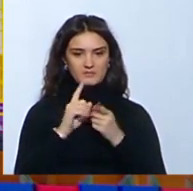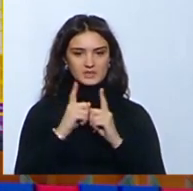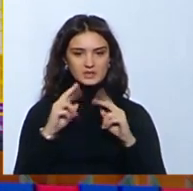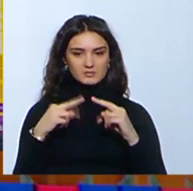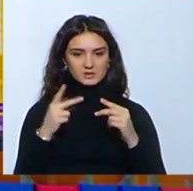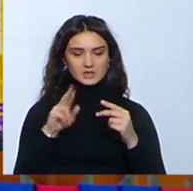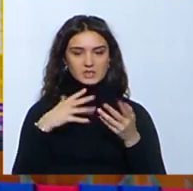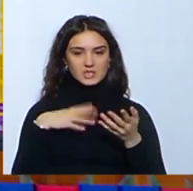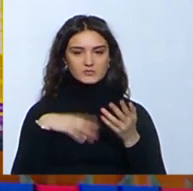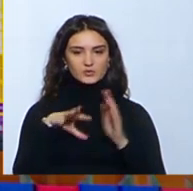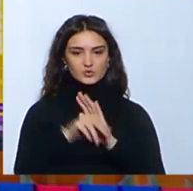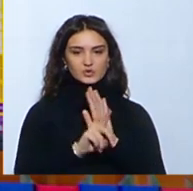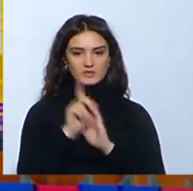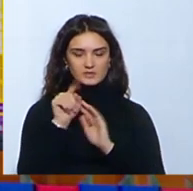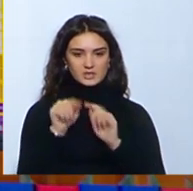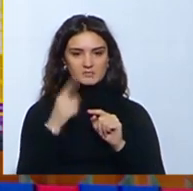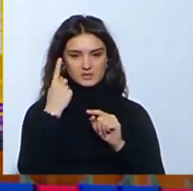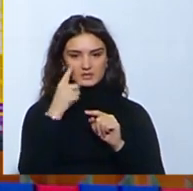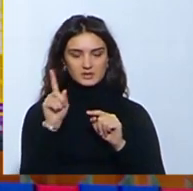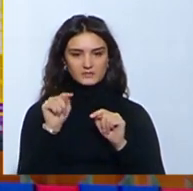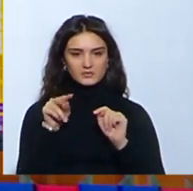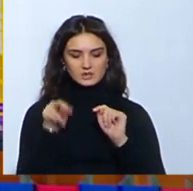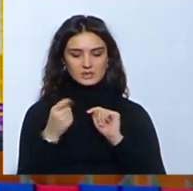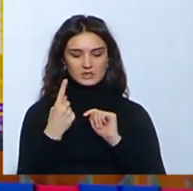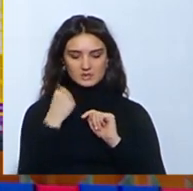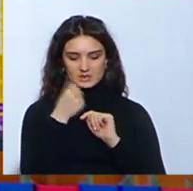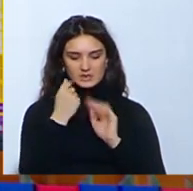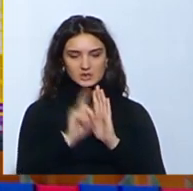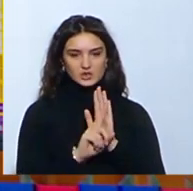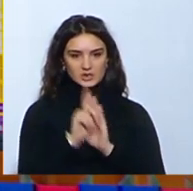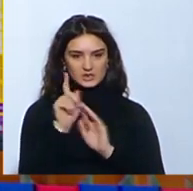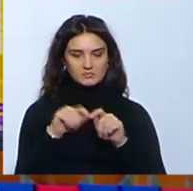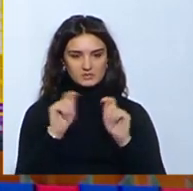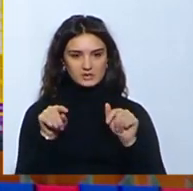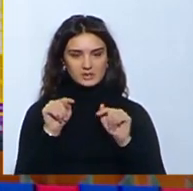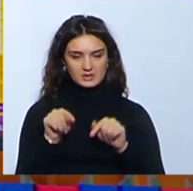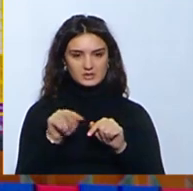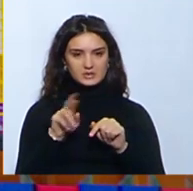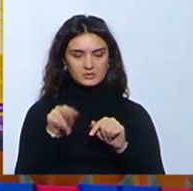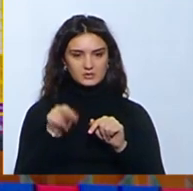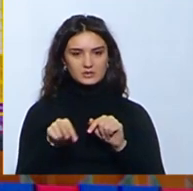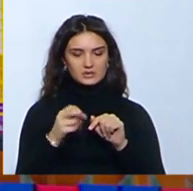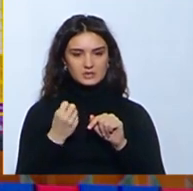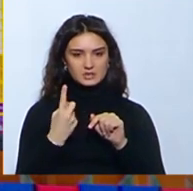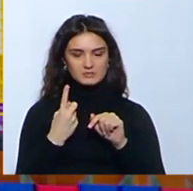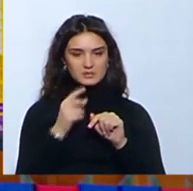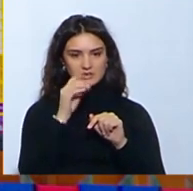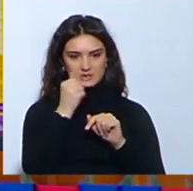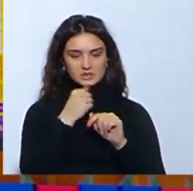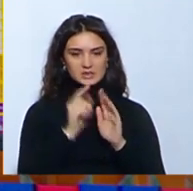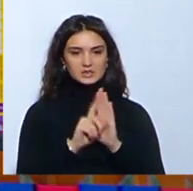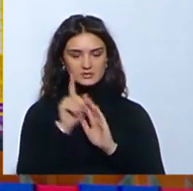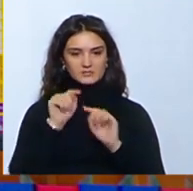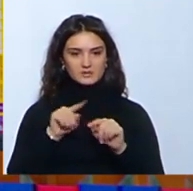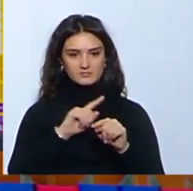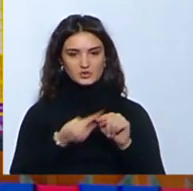და საქართველოში დავიწყე დანერგვა. 2011 წელს შეიქმნა ეს სისტემა და 2011 წელსვე